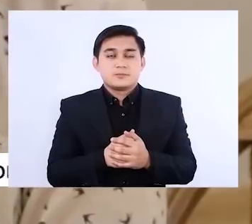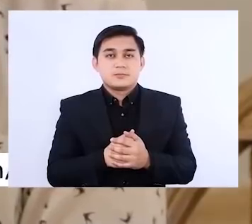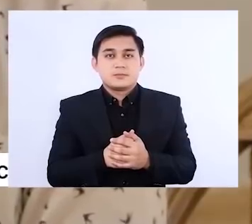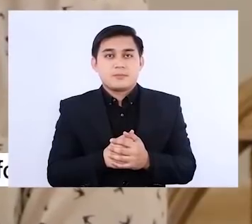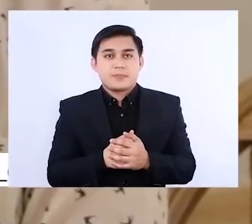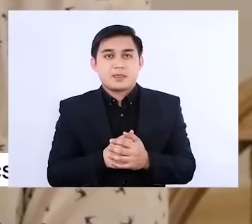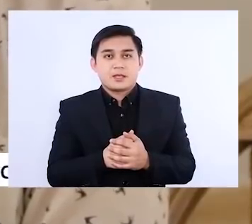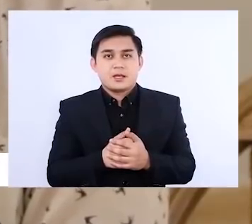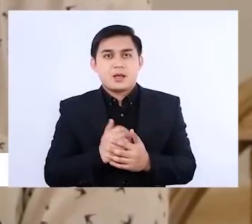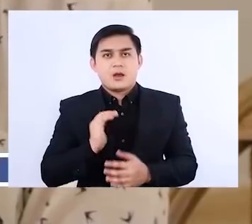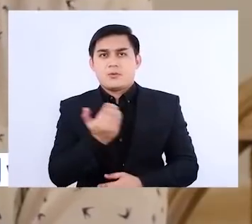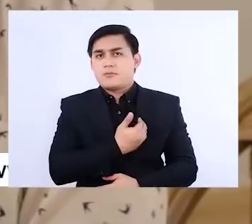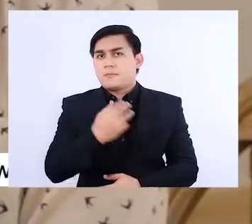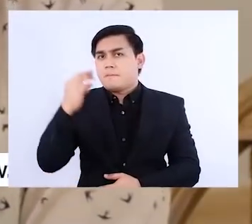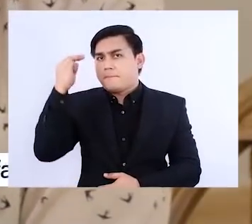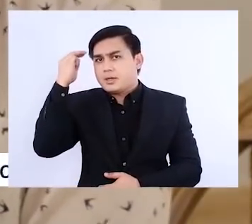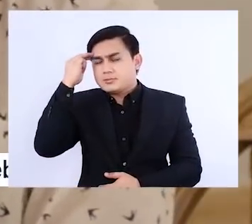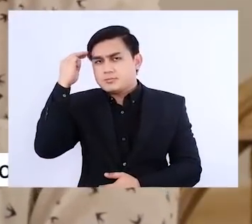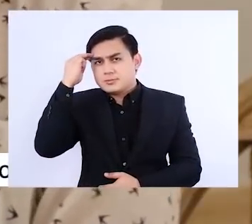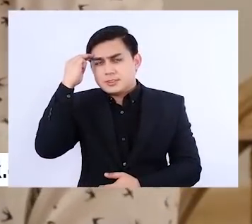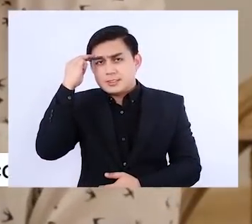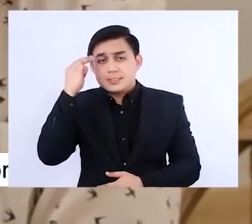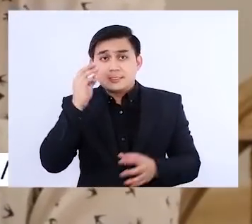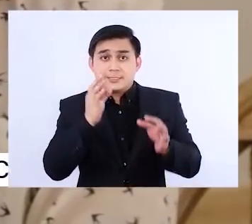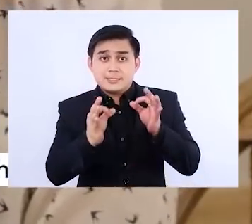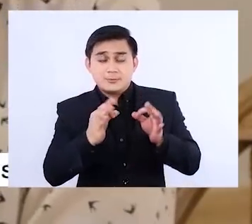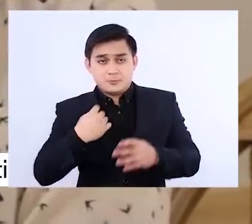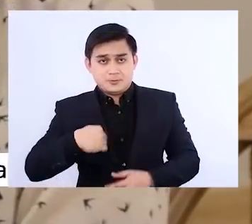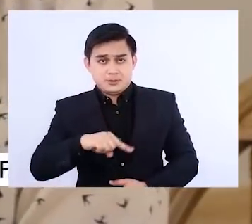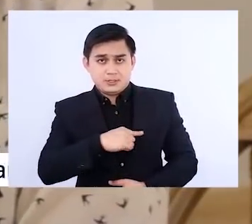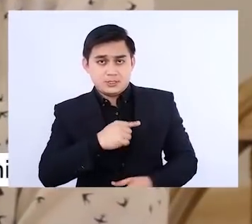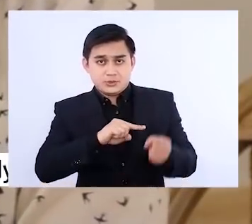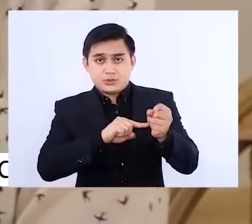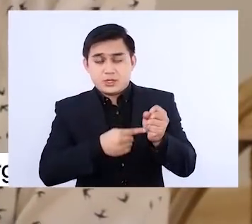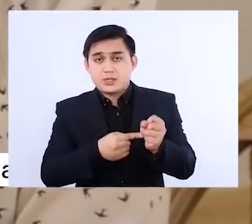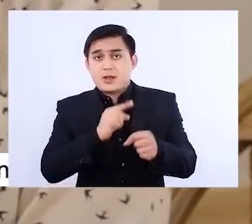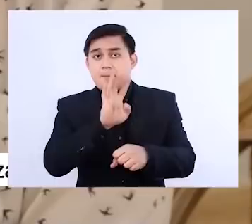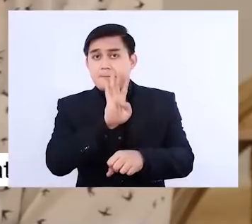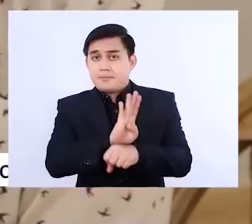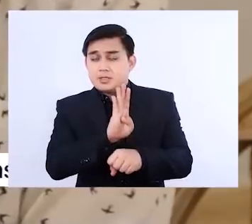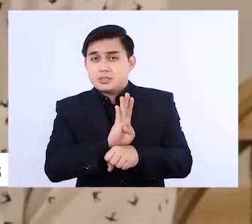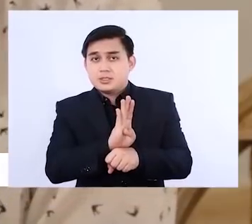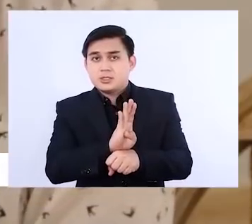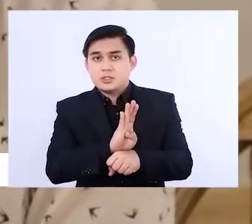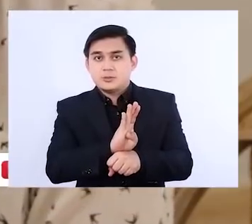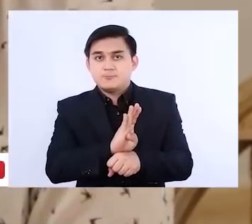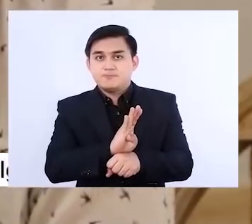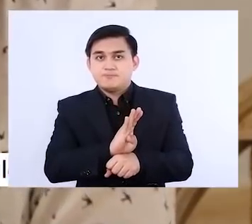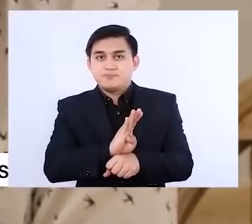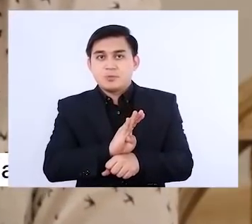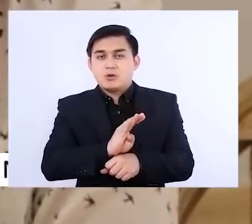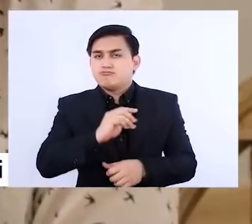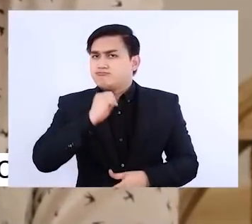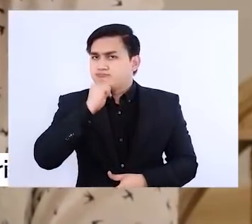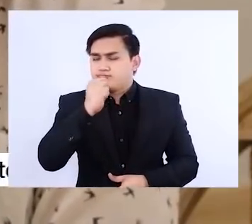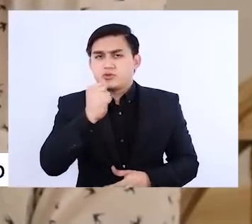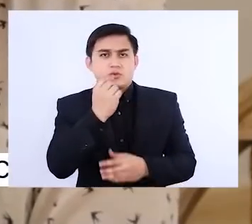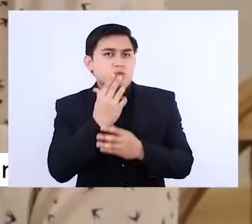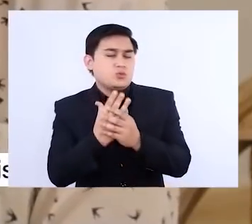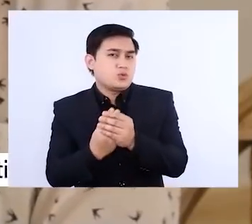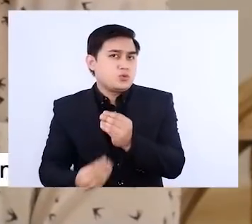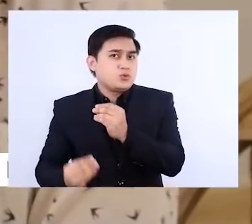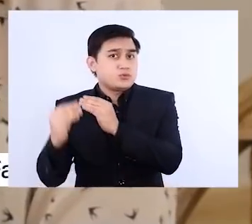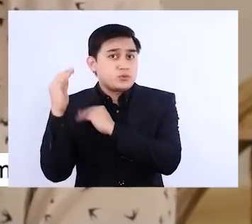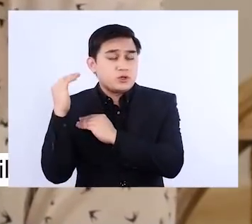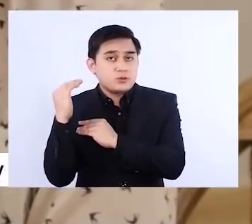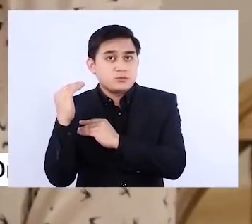yung mindset natin na kapag nag-umpisa tayo ng negosyo, huwag tayong madi-discourage kaagad kapag